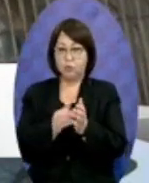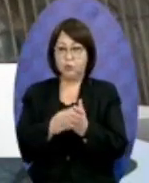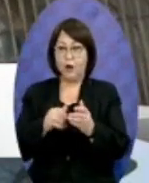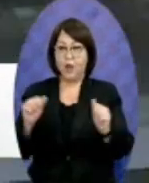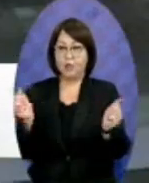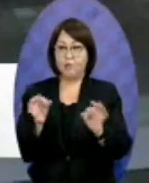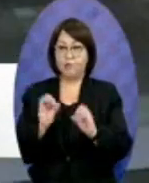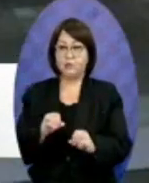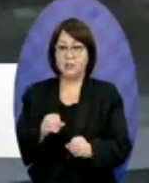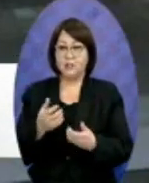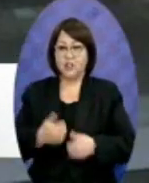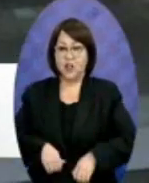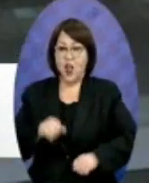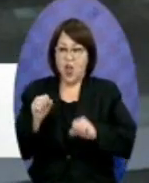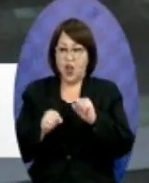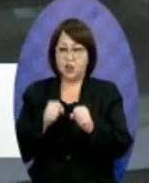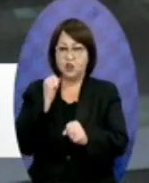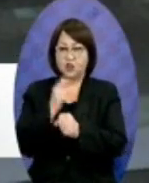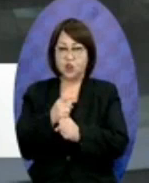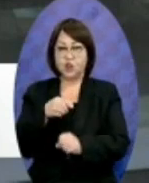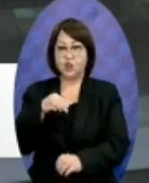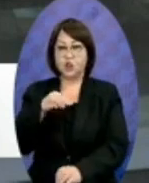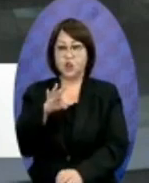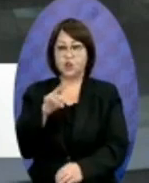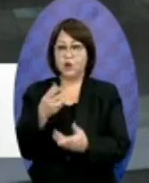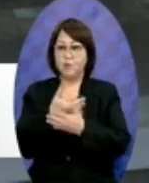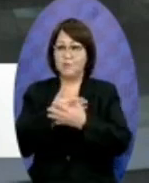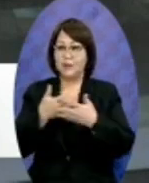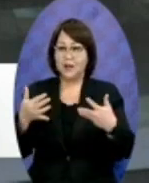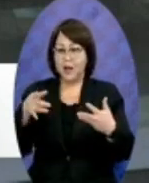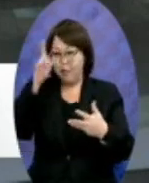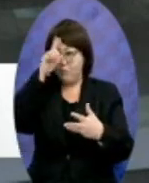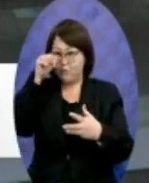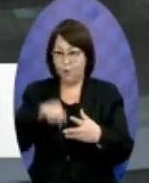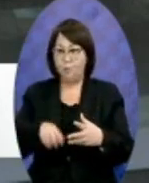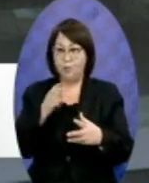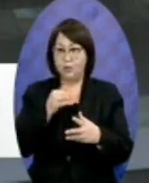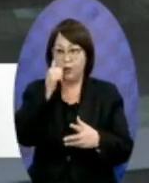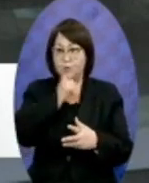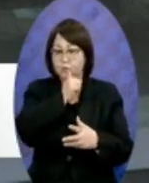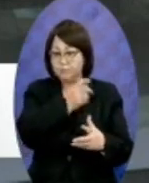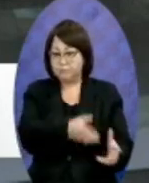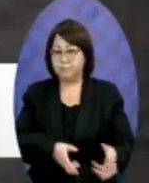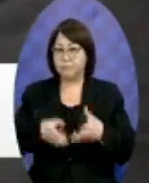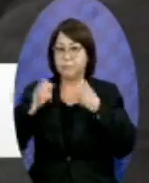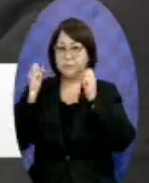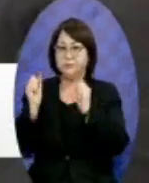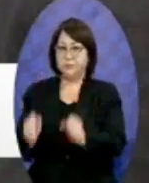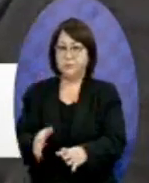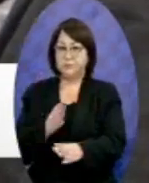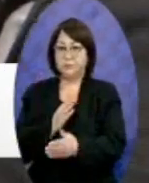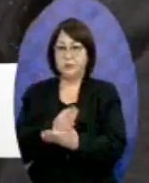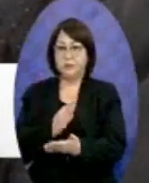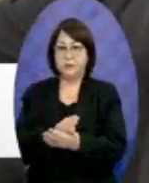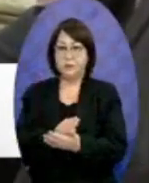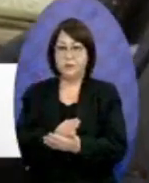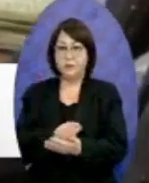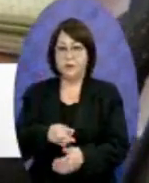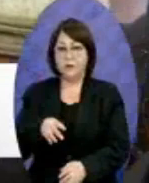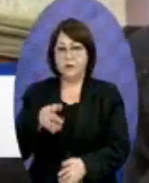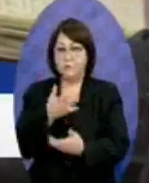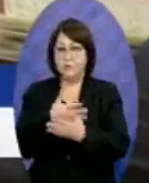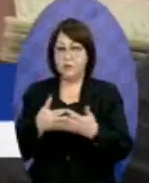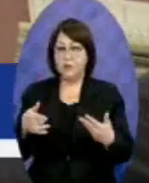байсан. За нэран зарим тоног төхөөрөмжүүдийг өчгдөр эмнэлэгт нь хэн нэгэн эргүүлэн авчирч тавьсан байжээ. Тоног төхөөрөмж алдагдсантай